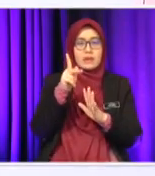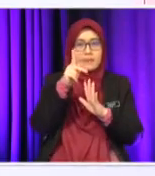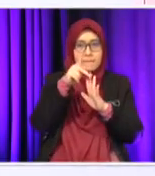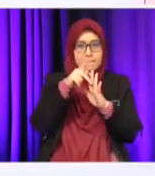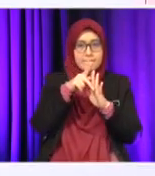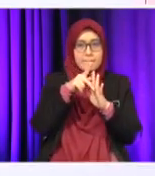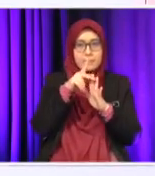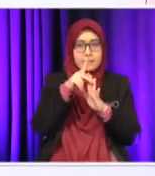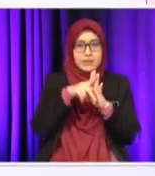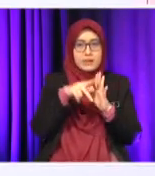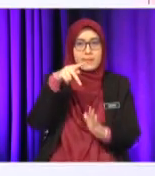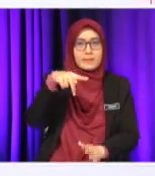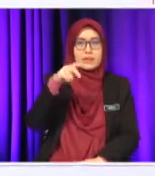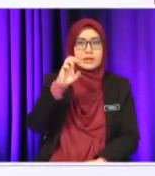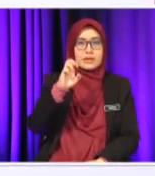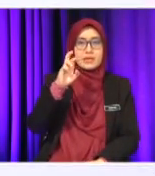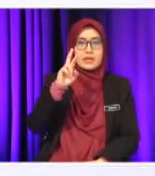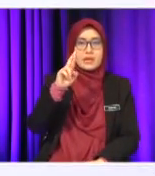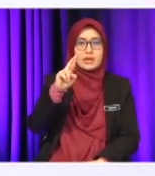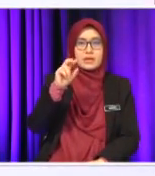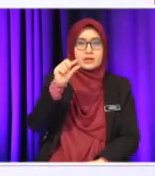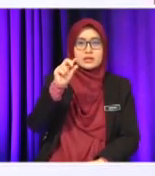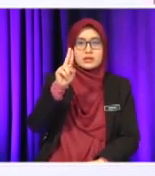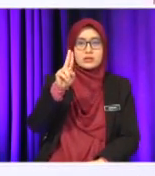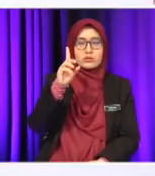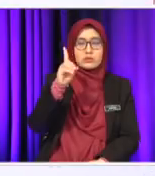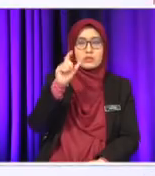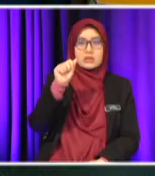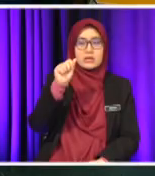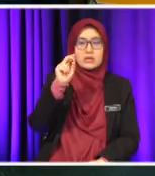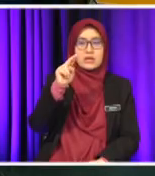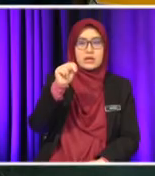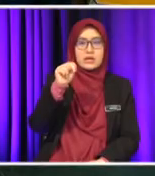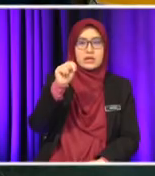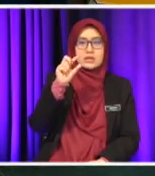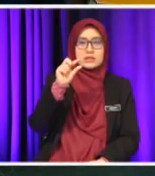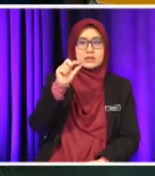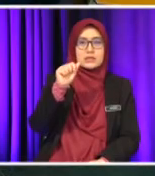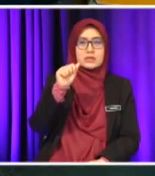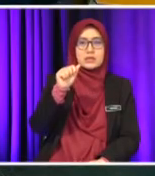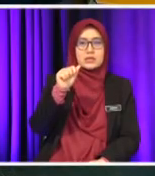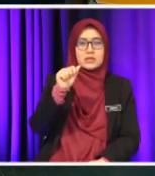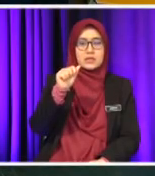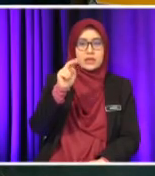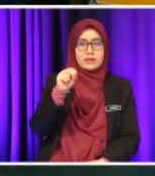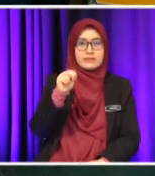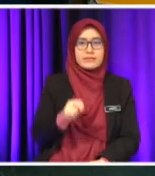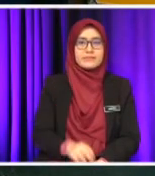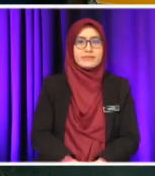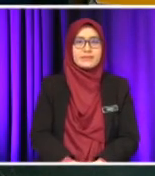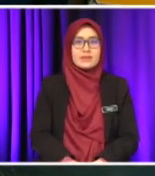ini deh pergudangan betul bisa Oke Betul jadi seterusnya kita lihat dekat situ